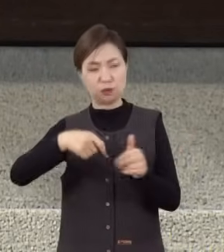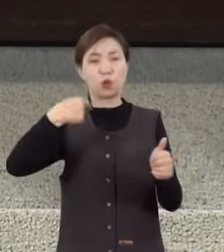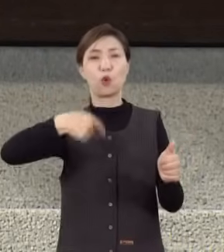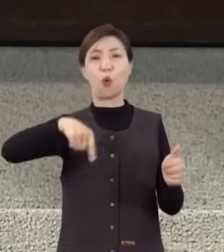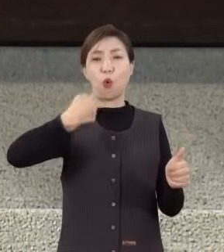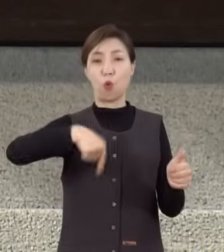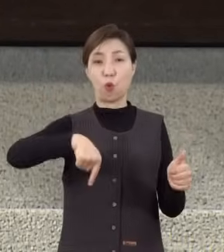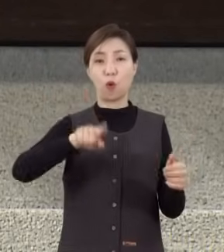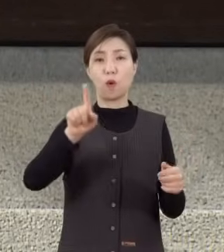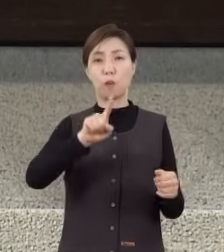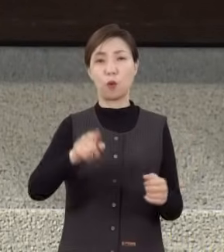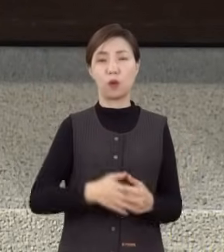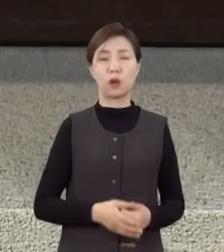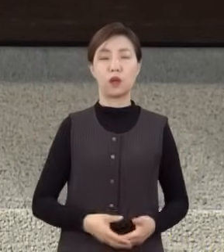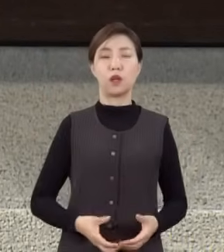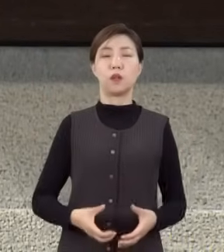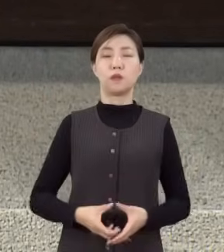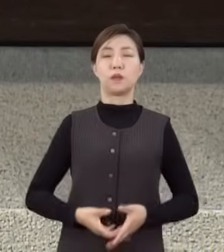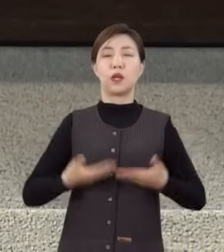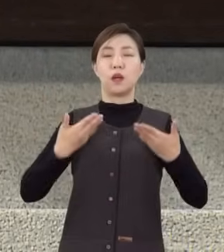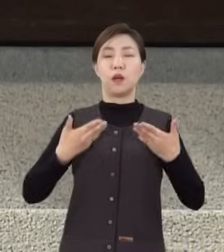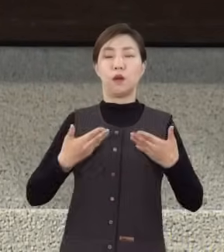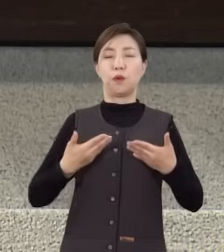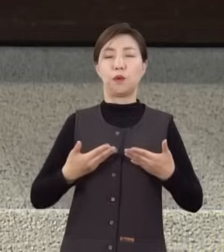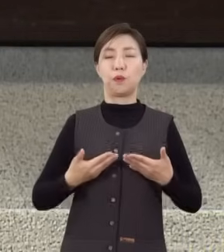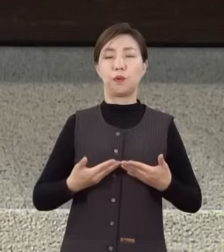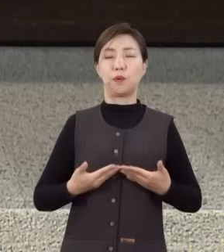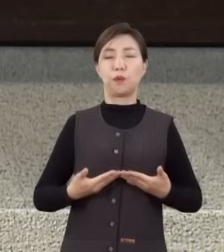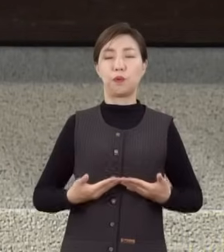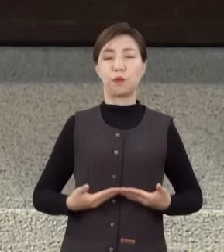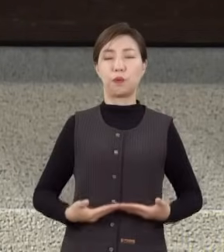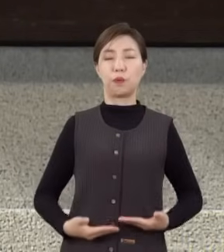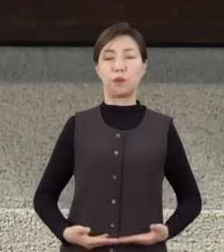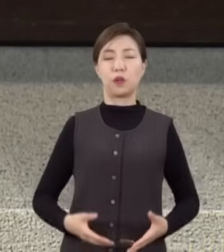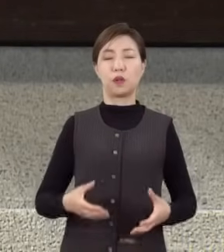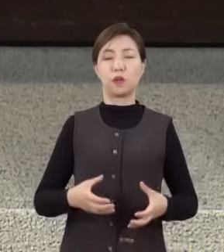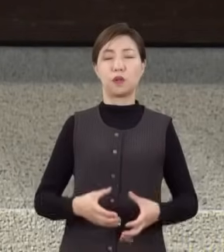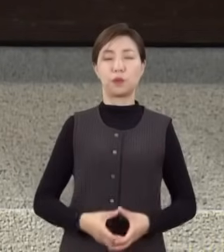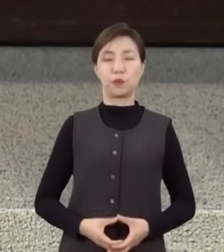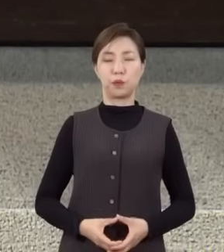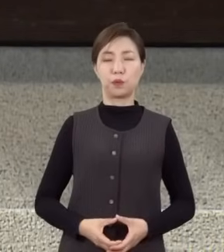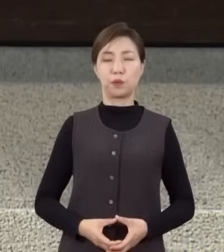앉아서 마음을 고요하게 가라앉힌 뒤에 오직